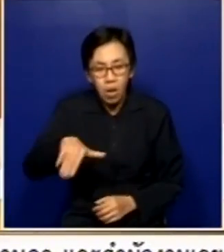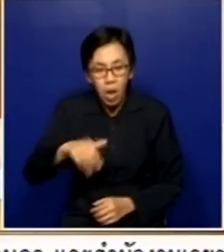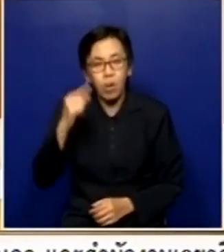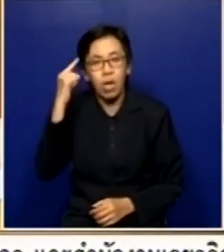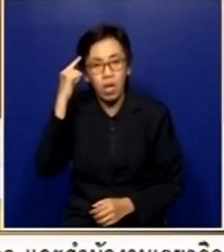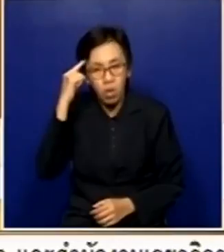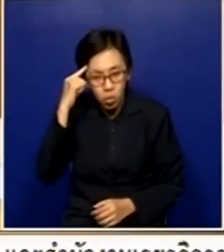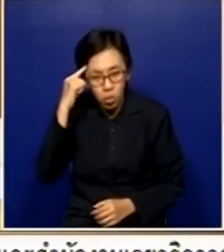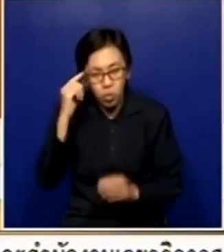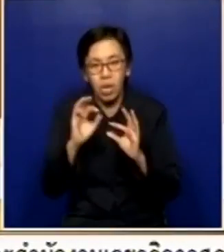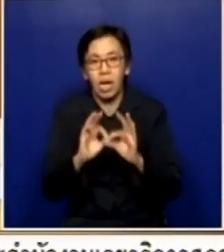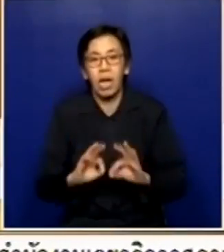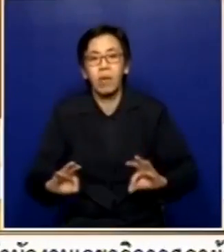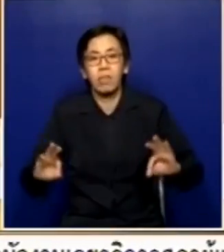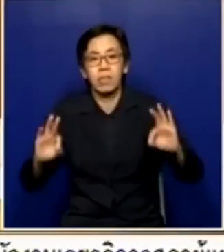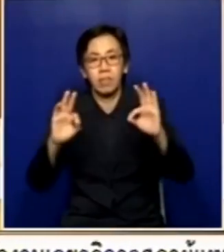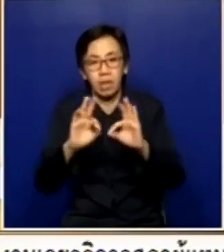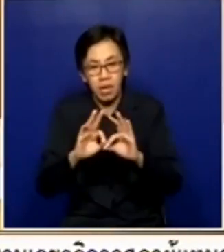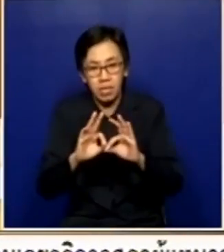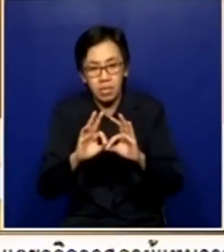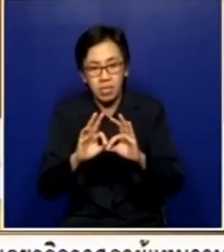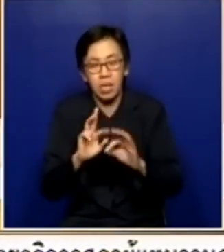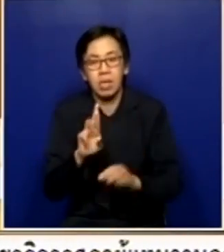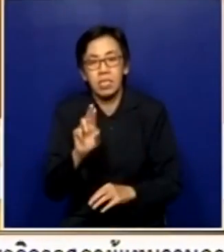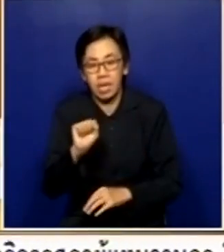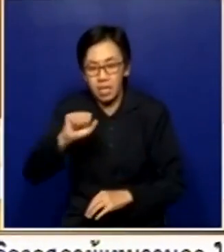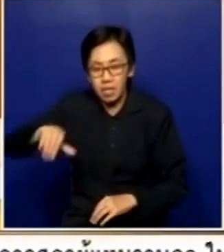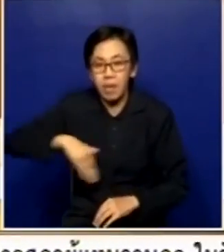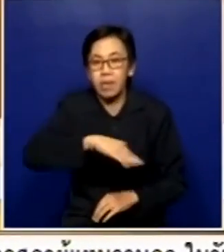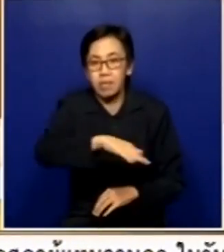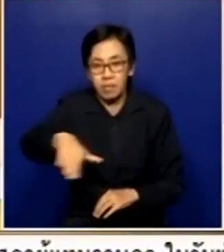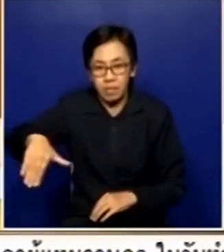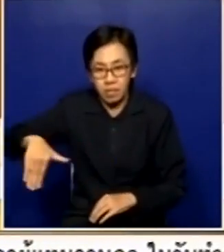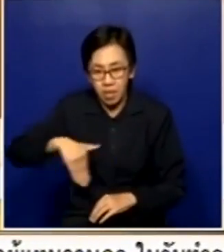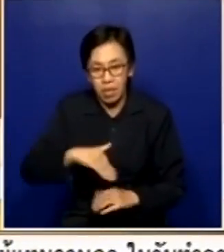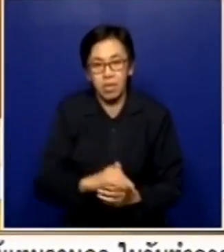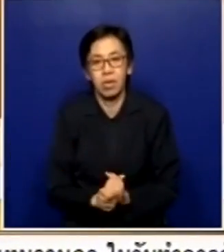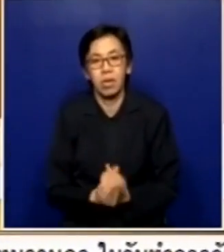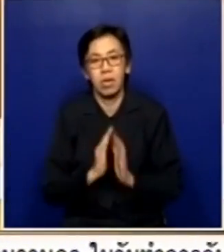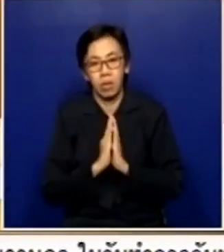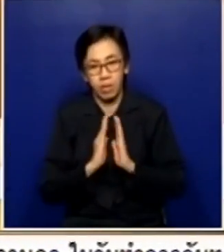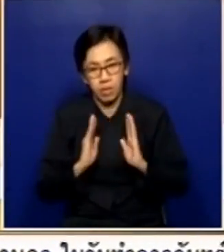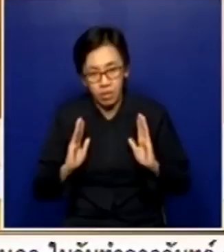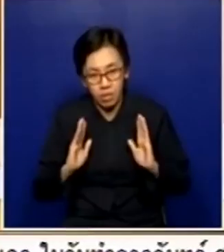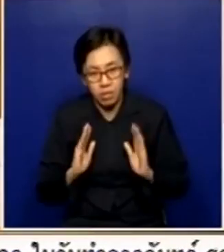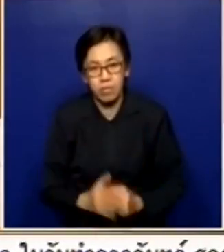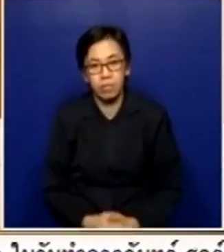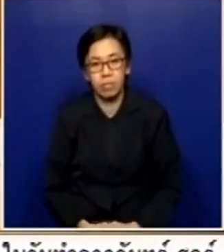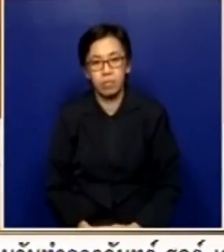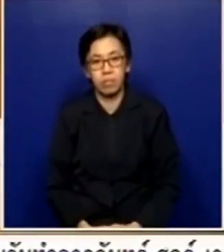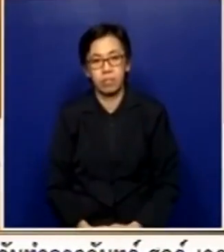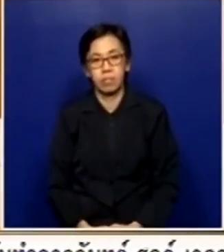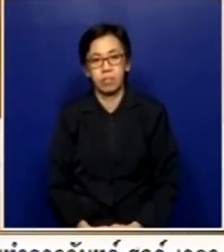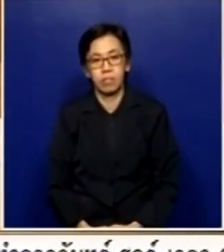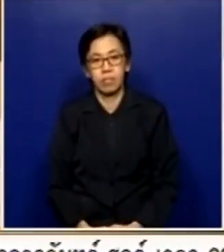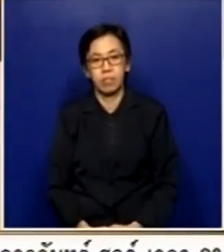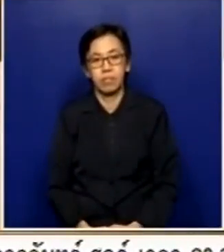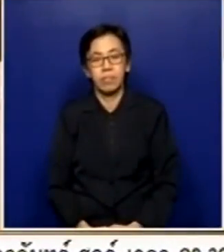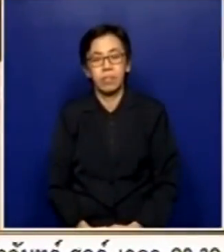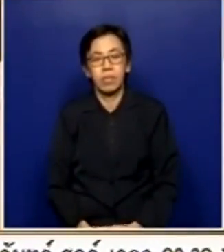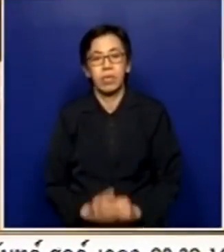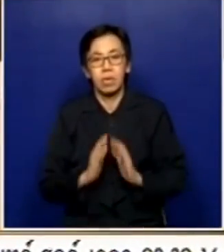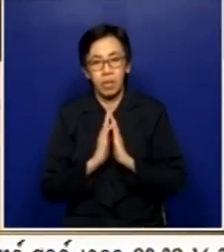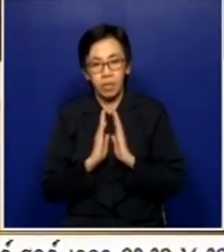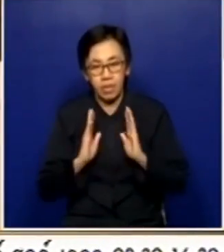การให้ความสำคัญจากเพื่อนสมาชิกรัฐสภาแห่งนี้นะคะขอบคุณค่ะขอบคุณ